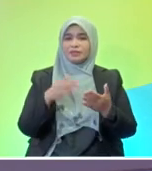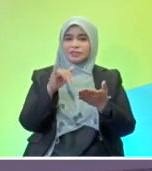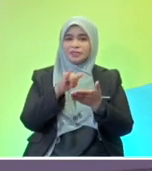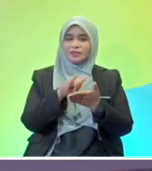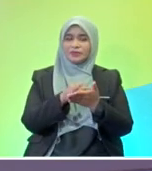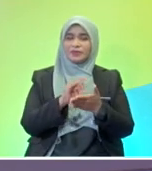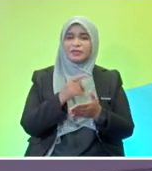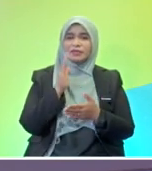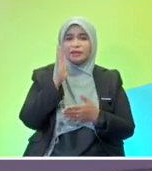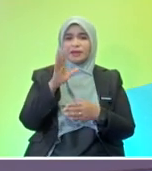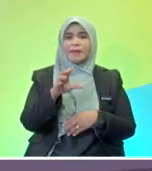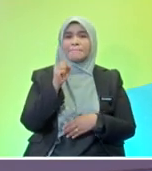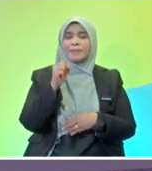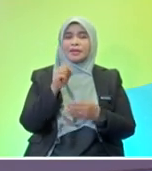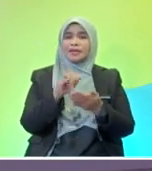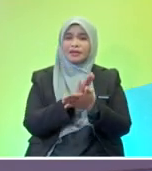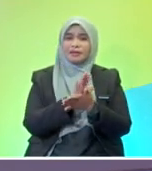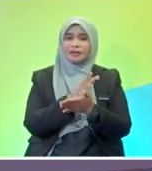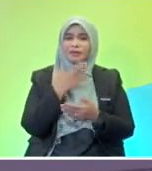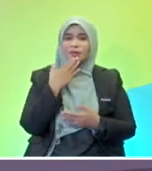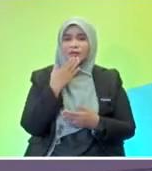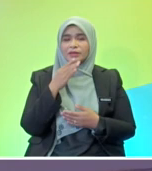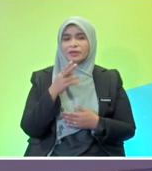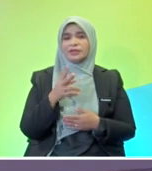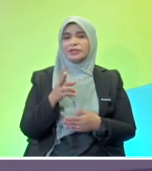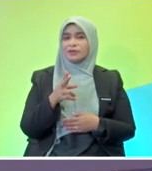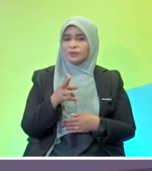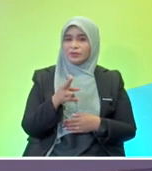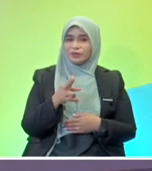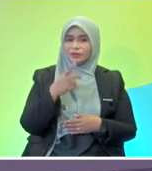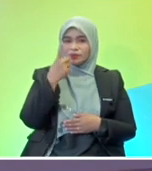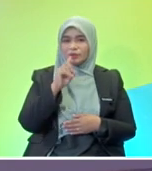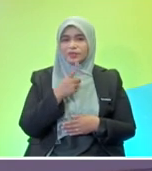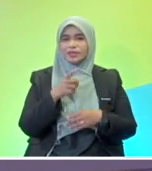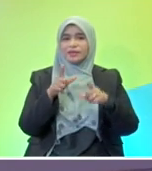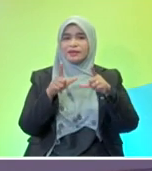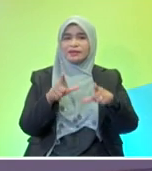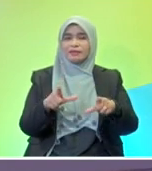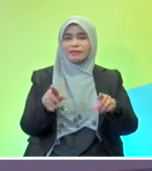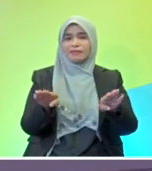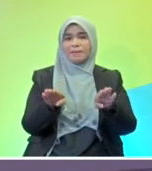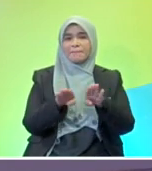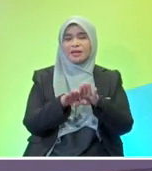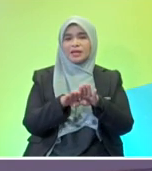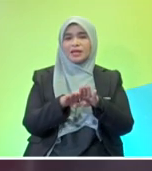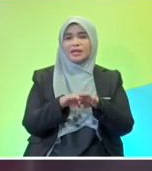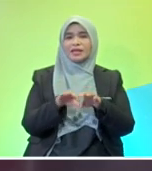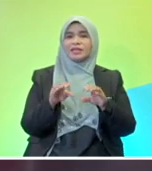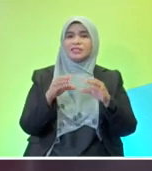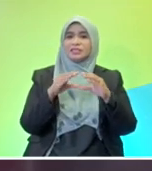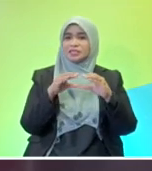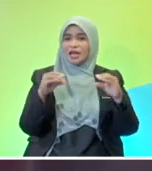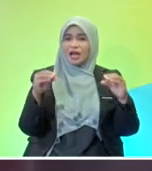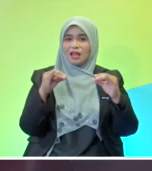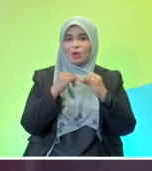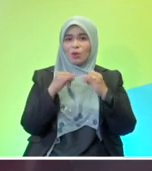ambil kertas warna yang dah dipotong begini untuk kita letak sebagai jalur dia. Lebah